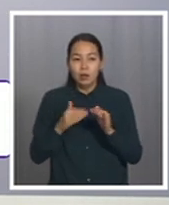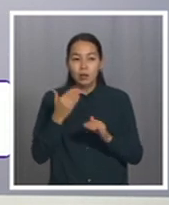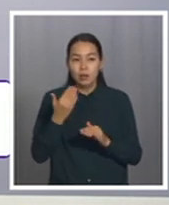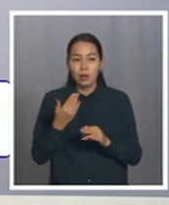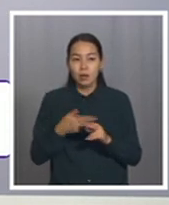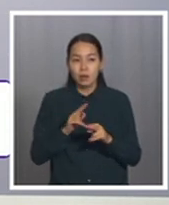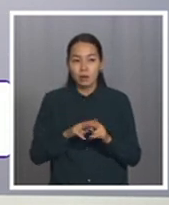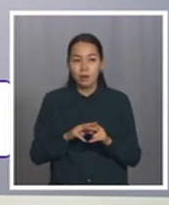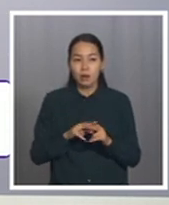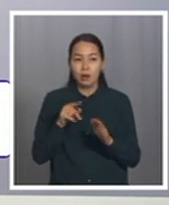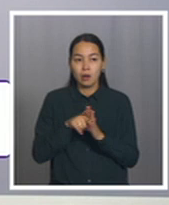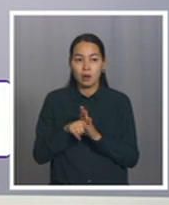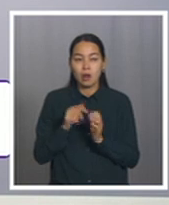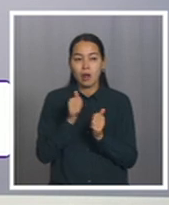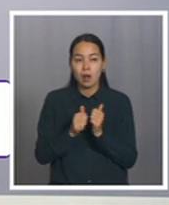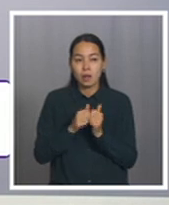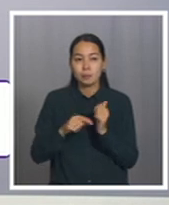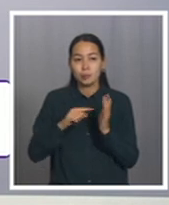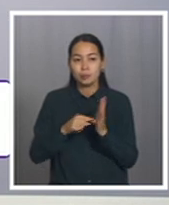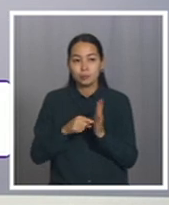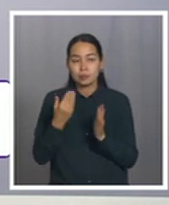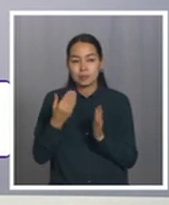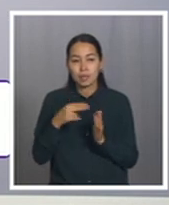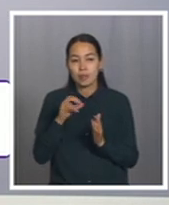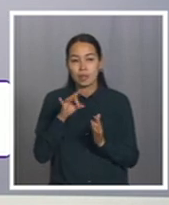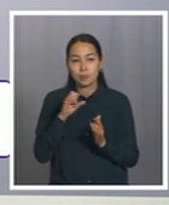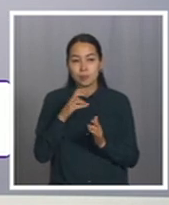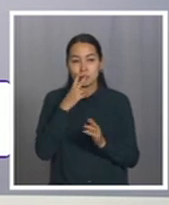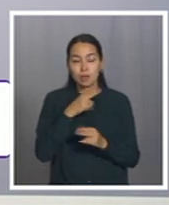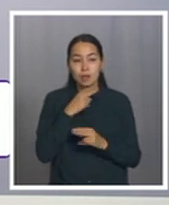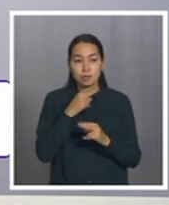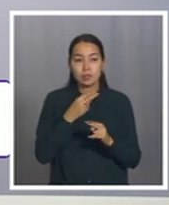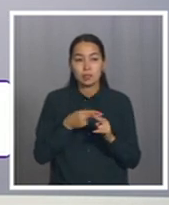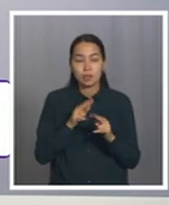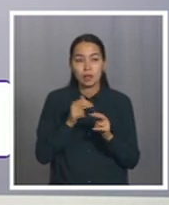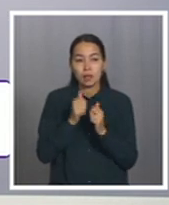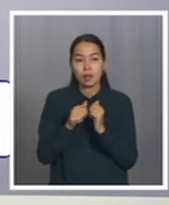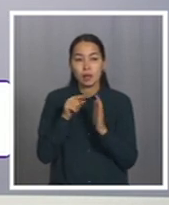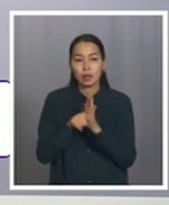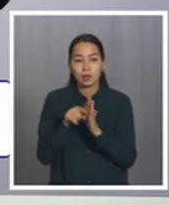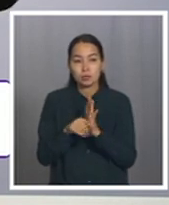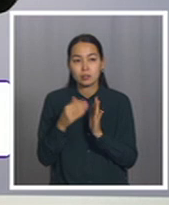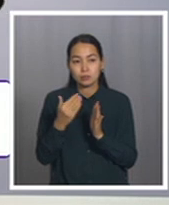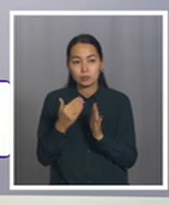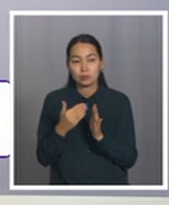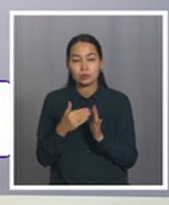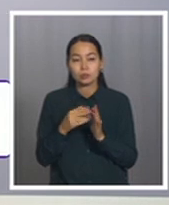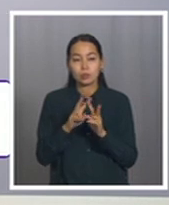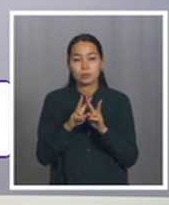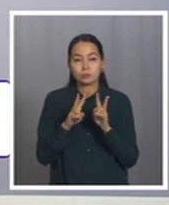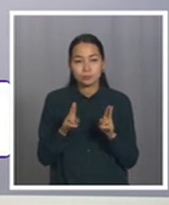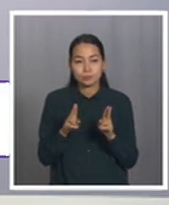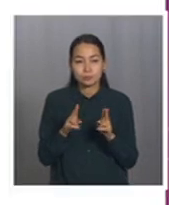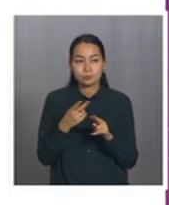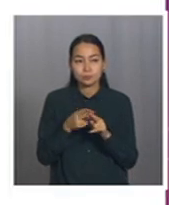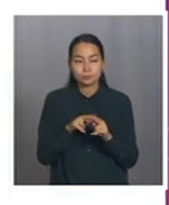қатты дененің әрбір нүктесін дербес қарастырайық. Және әрбір нүктеге әсер ететін белгілі бір күш бар деп ойласақ, сол